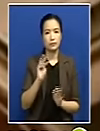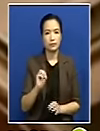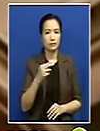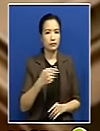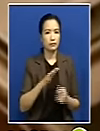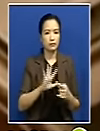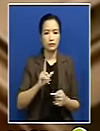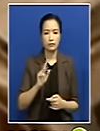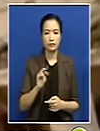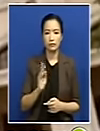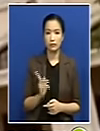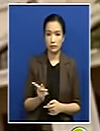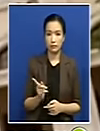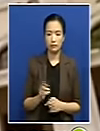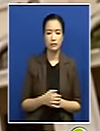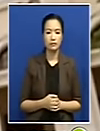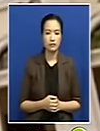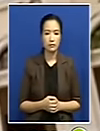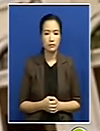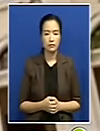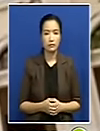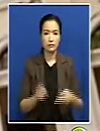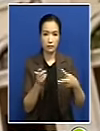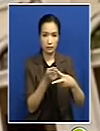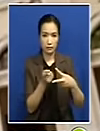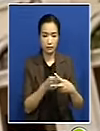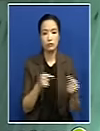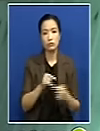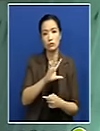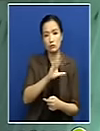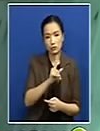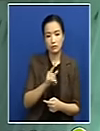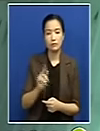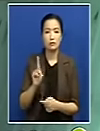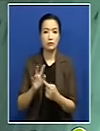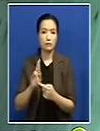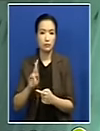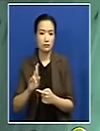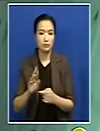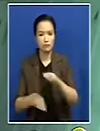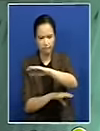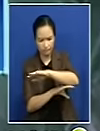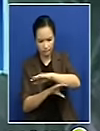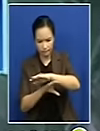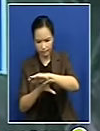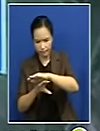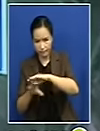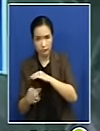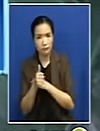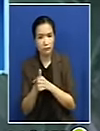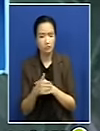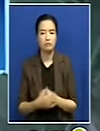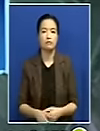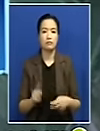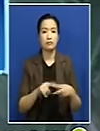นก็เป็นกลุ่มของชอการช่างดูซิว่าเดิมชอการช่างที่เคยเดินรถไฟฟ้าใต้ดินทำต่อไปเลยได้ไหมอย่างไร